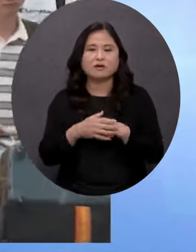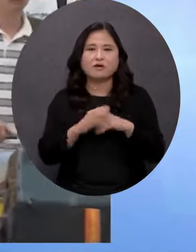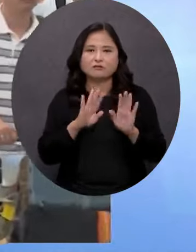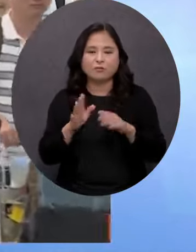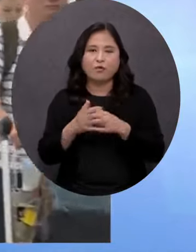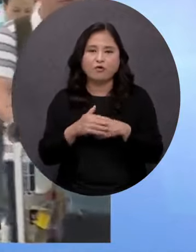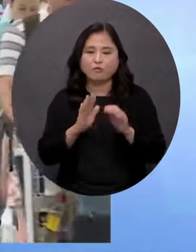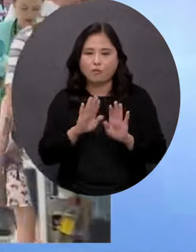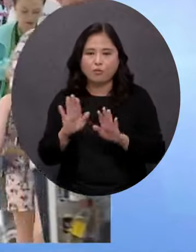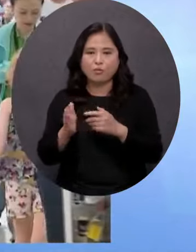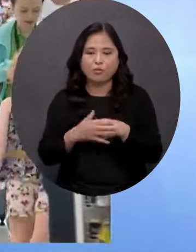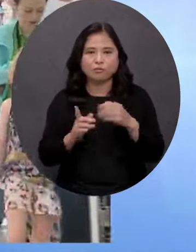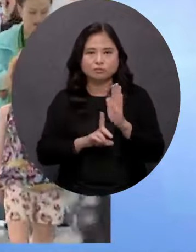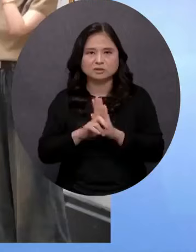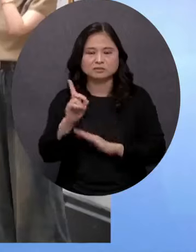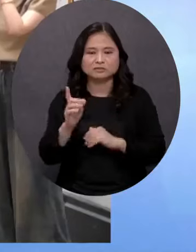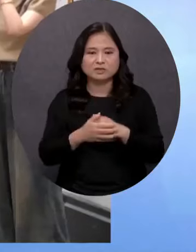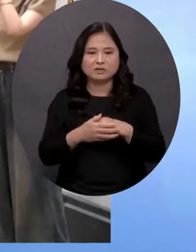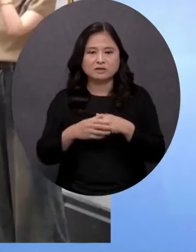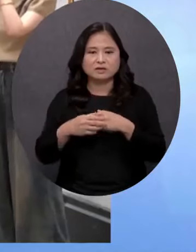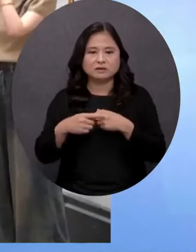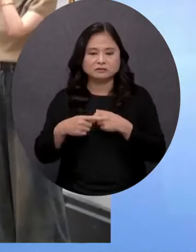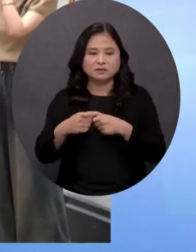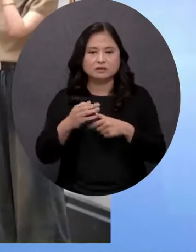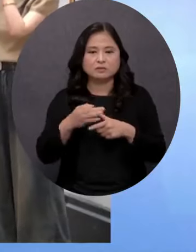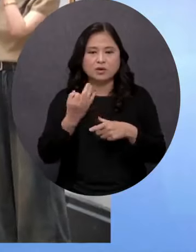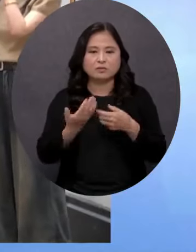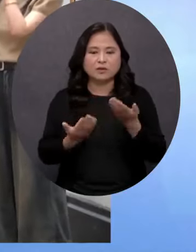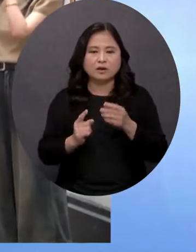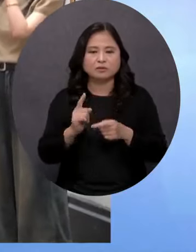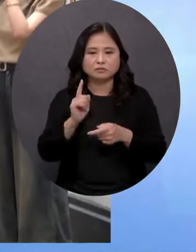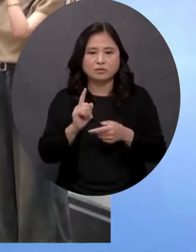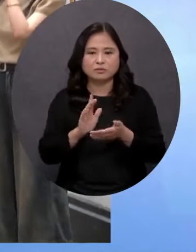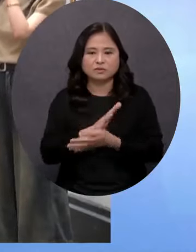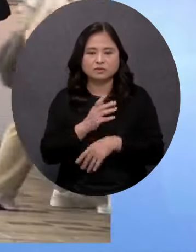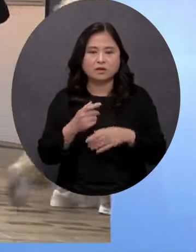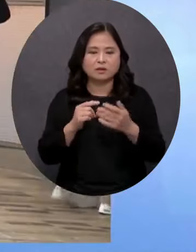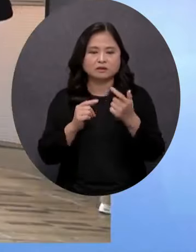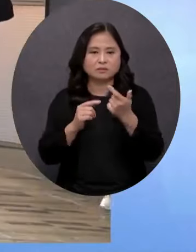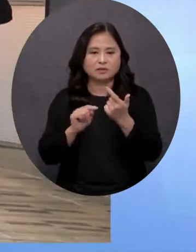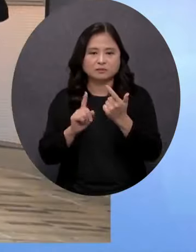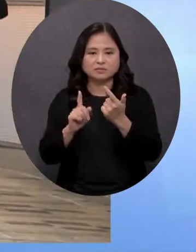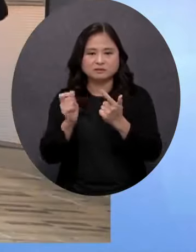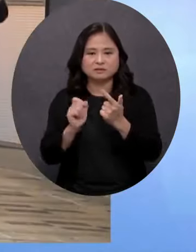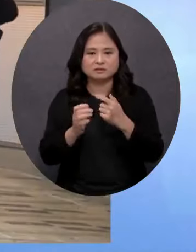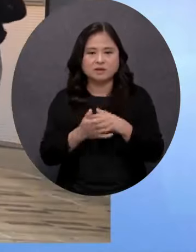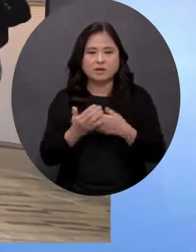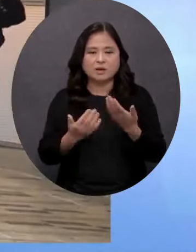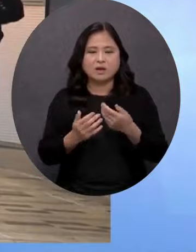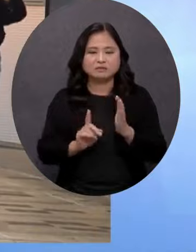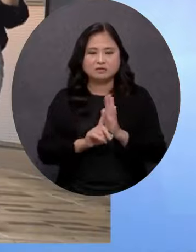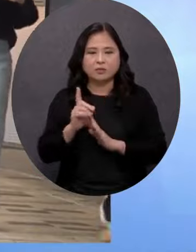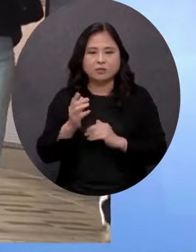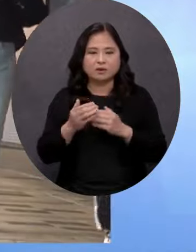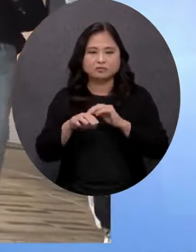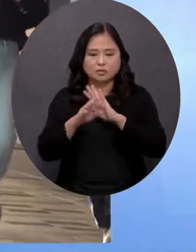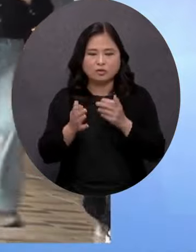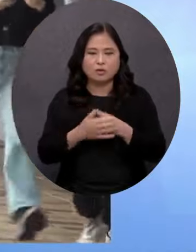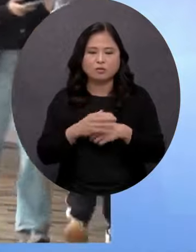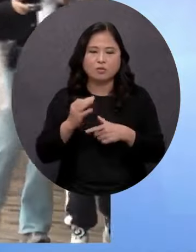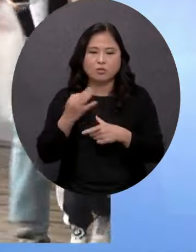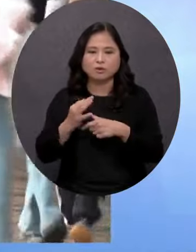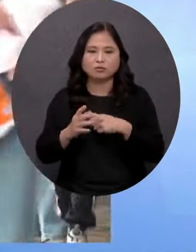输出继续增长，首季比去年同期升 8.1%， 但升幅比去年所有季度都要低。